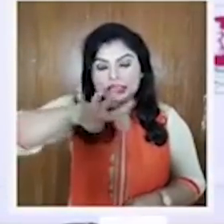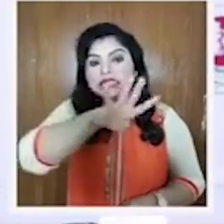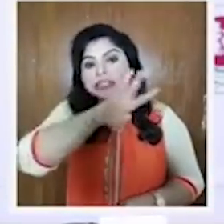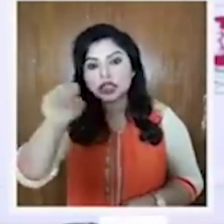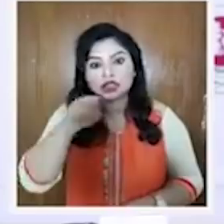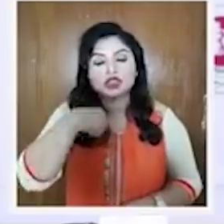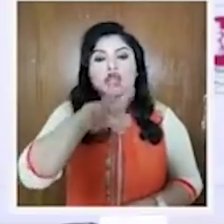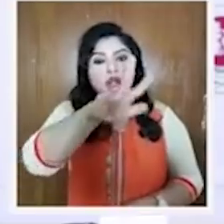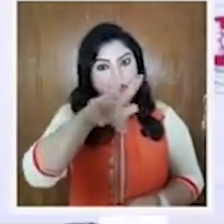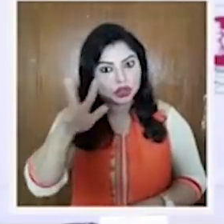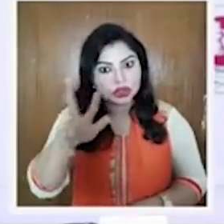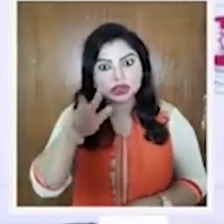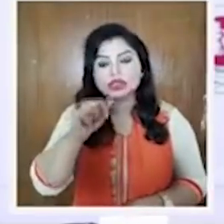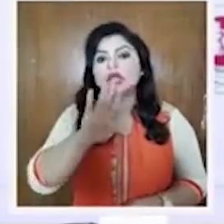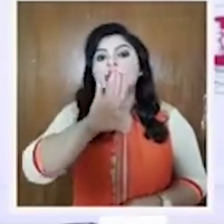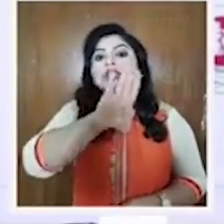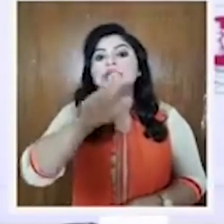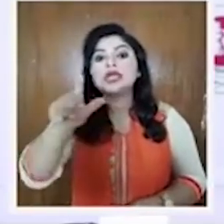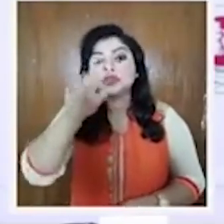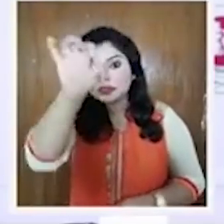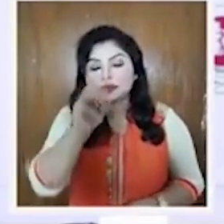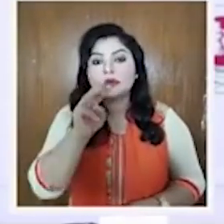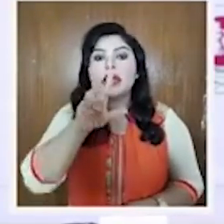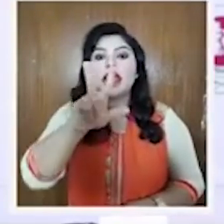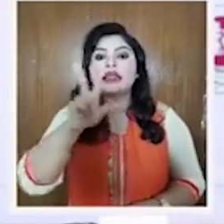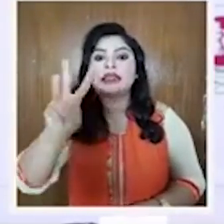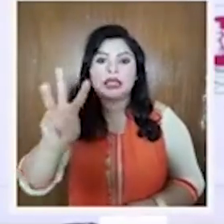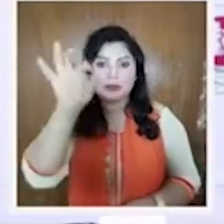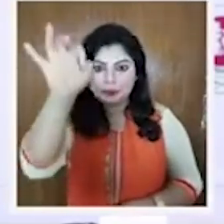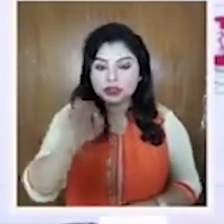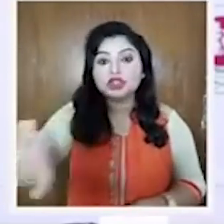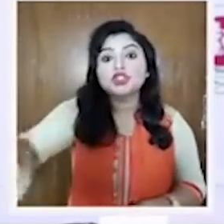বিভাগ ভিত্তিক এ পর্যন্ত মৃতের সংখ্যা এবং শতকরা হার ঢাকা বিভাগ